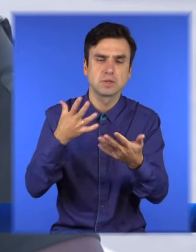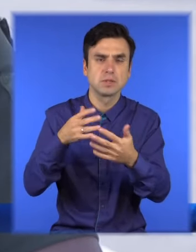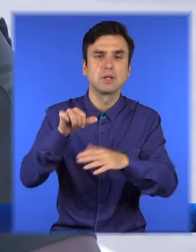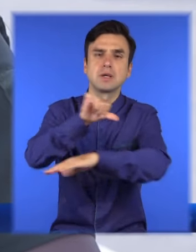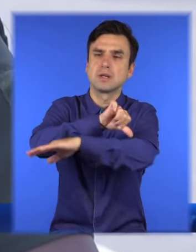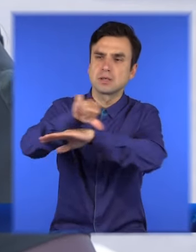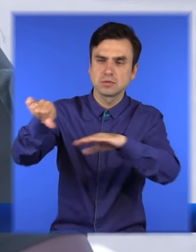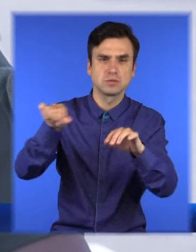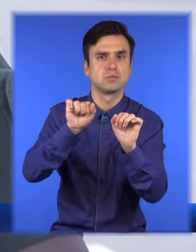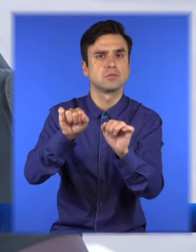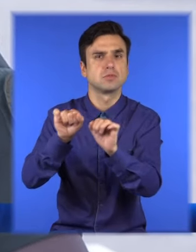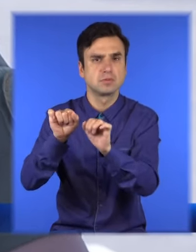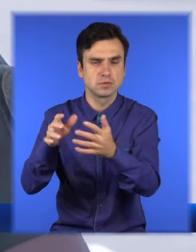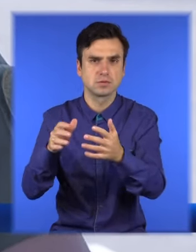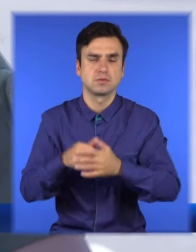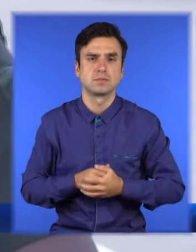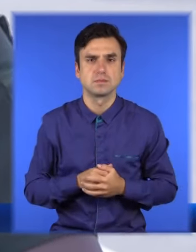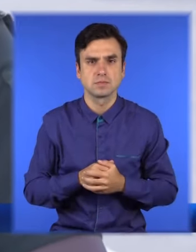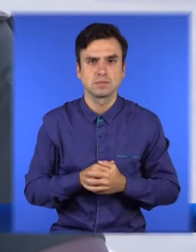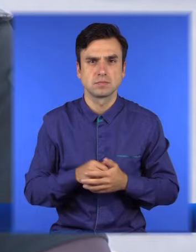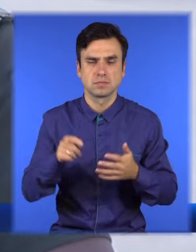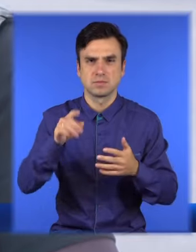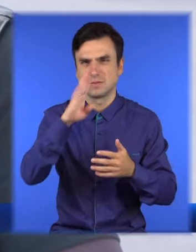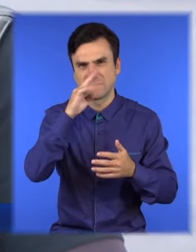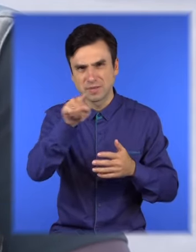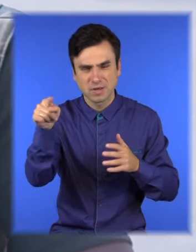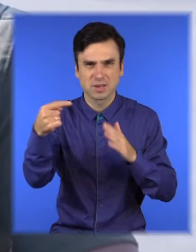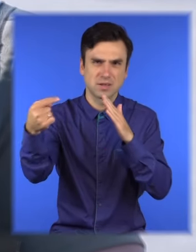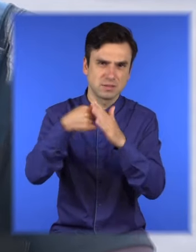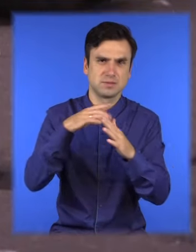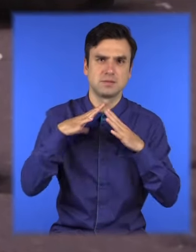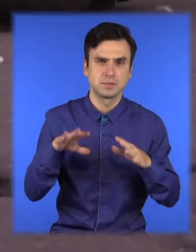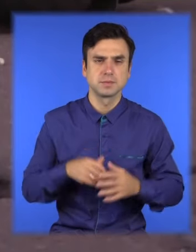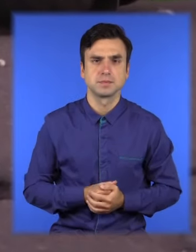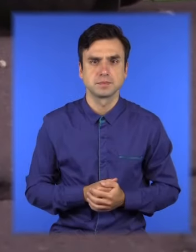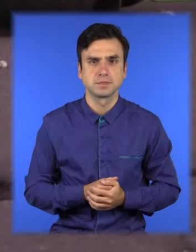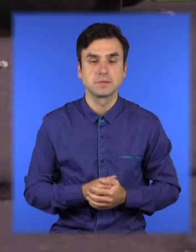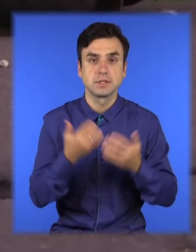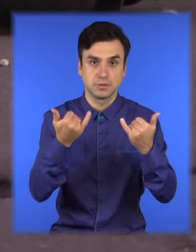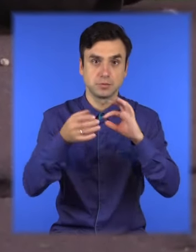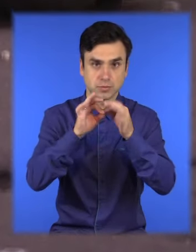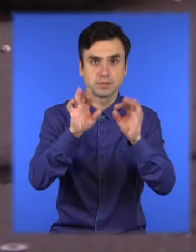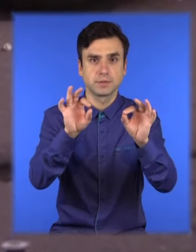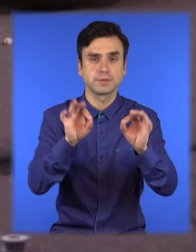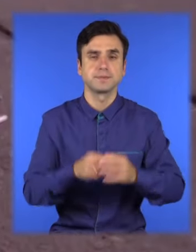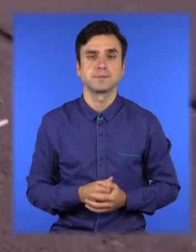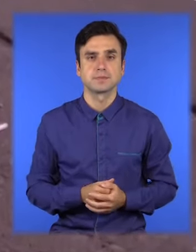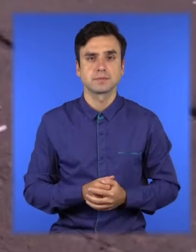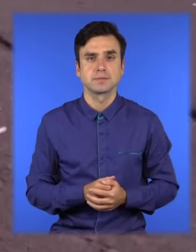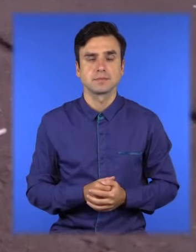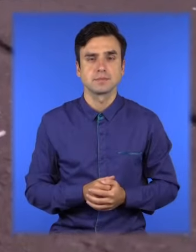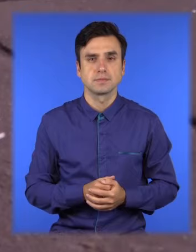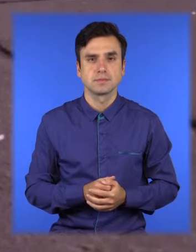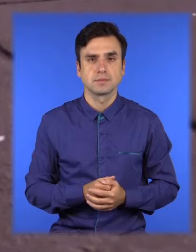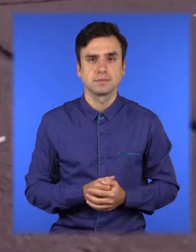територіальної цілісності і незалежності в східних регіонах держави. Подробиці цих та інших новин